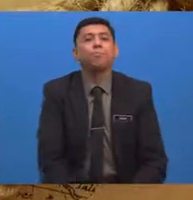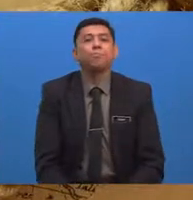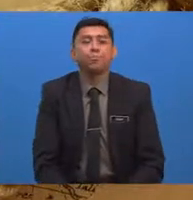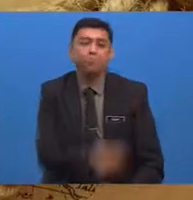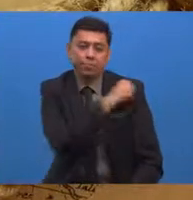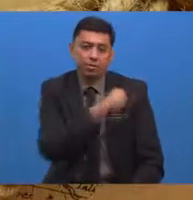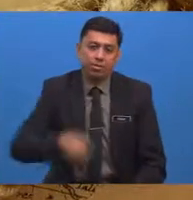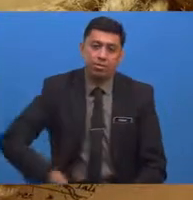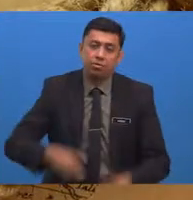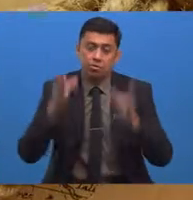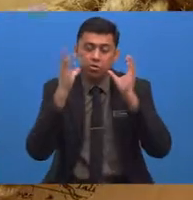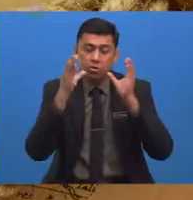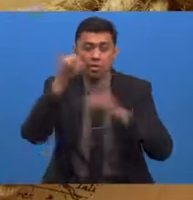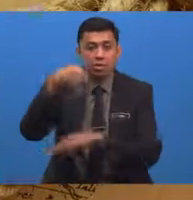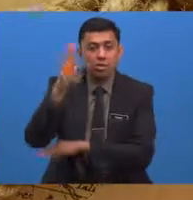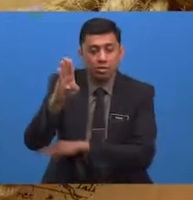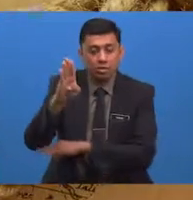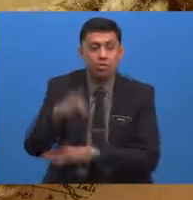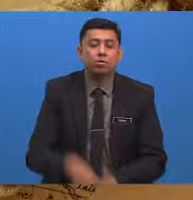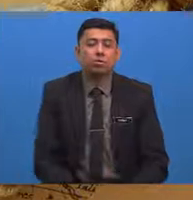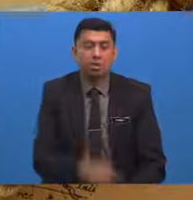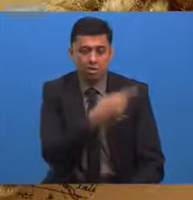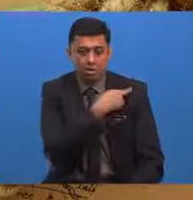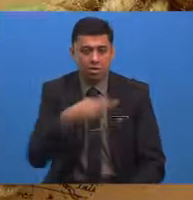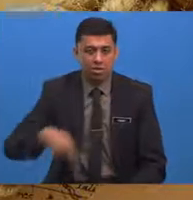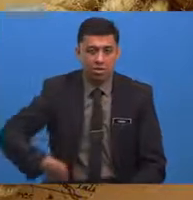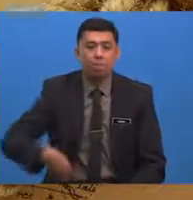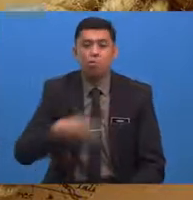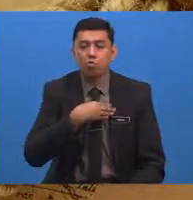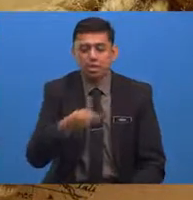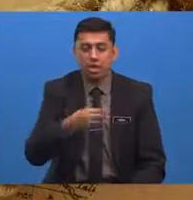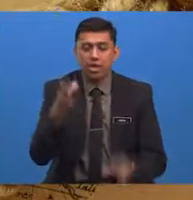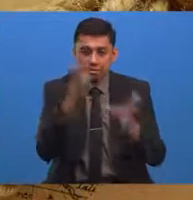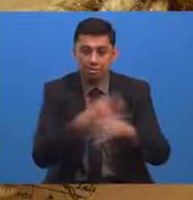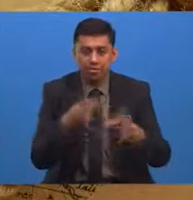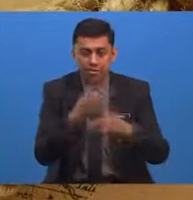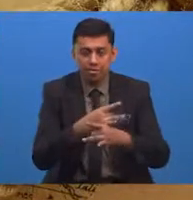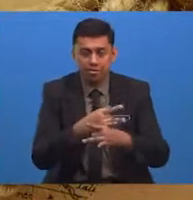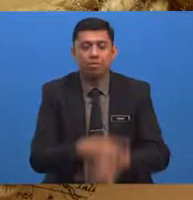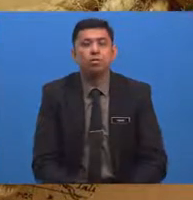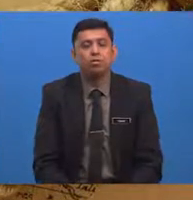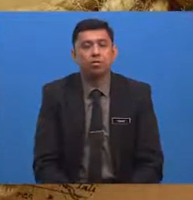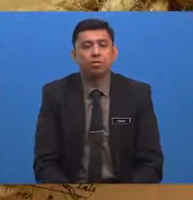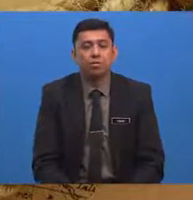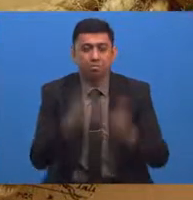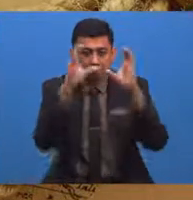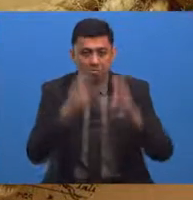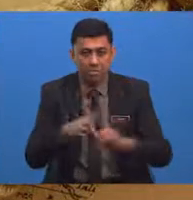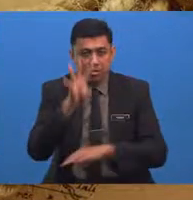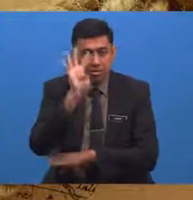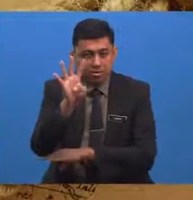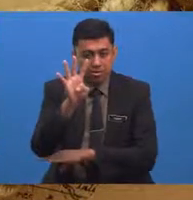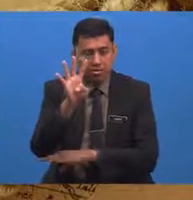Brunei mengiktiraf James Brooke sebagai Raja Putih Sarawak. Strategi keempat digunakan oleh James Brooke